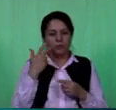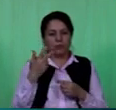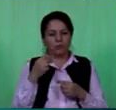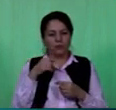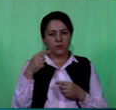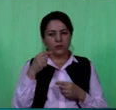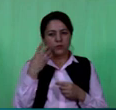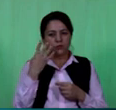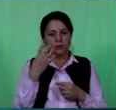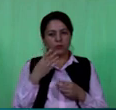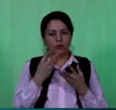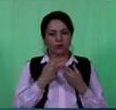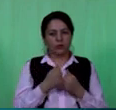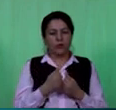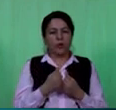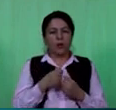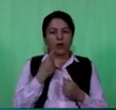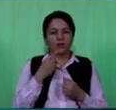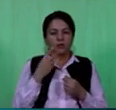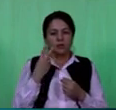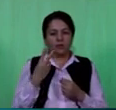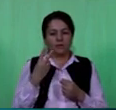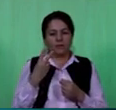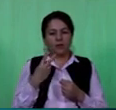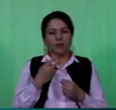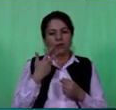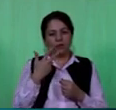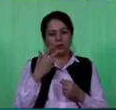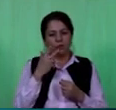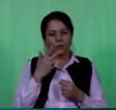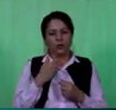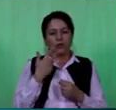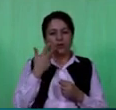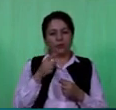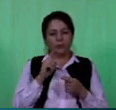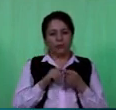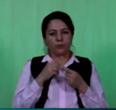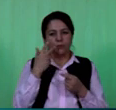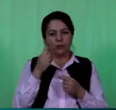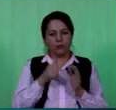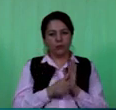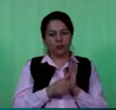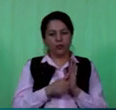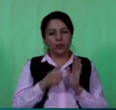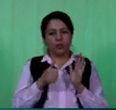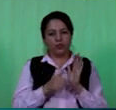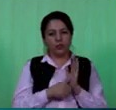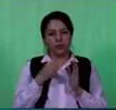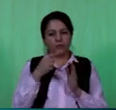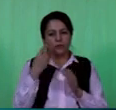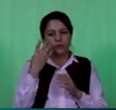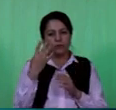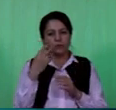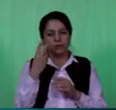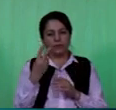4 считаем 1 и 2 сумма чисел равна трем к трем прибавим 3 6 из 6 вычтем 4